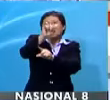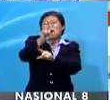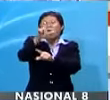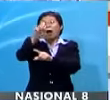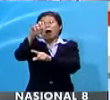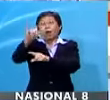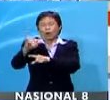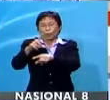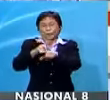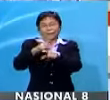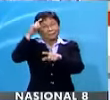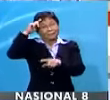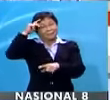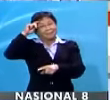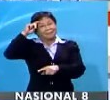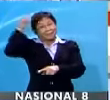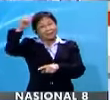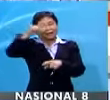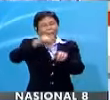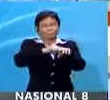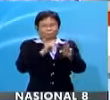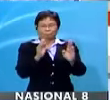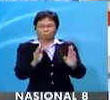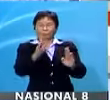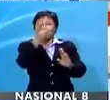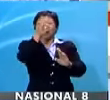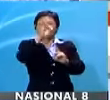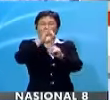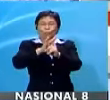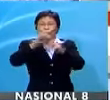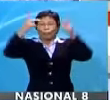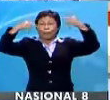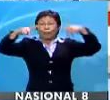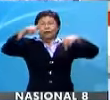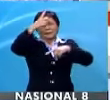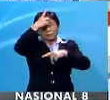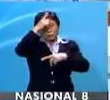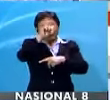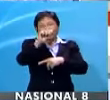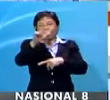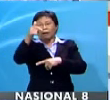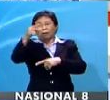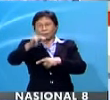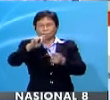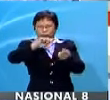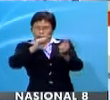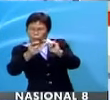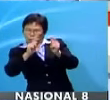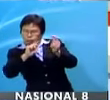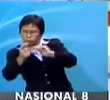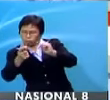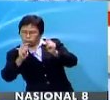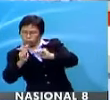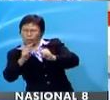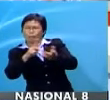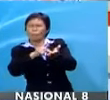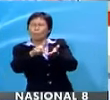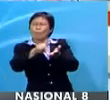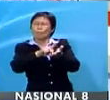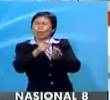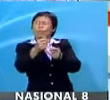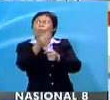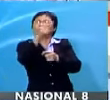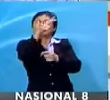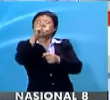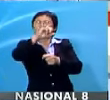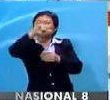kemaman Terengganu dalam tempoh 18 bulan akan datang pengarahnya Datuk Allen Ong berkata proses pengubah suaian itu yang menelan belanja sebanyak